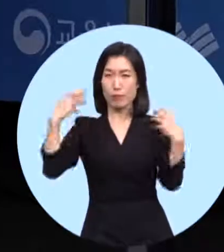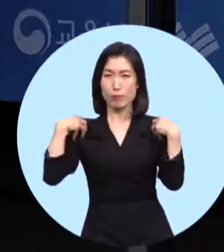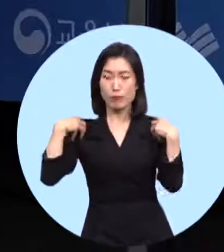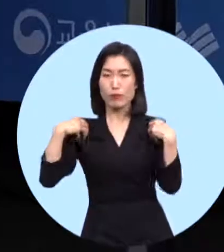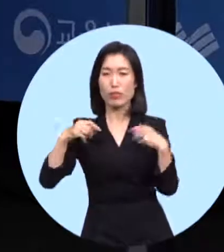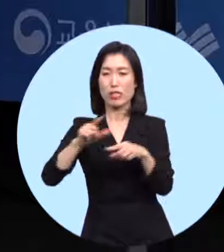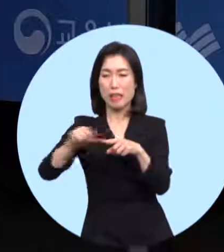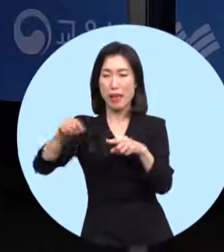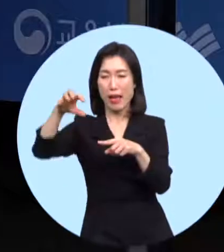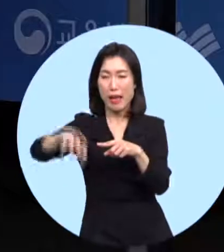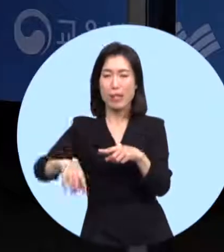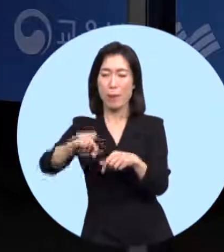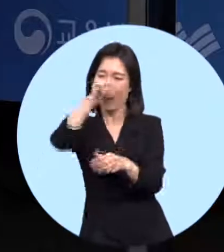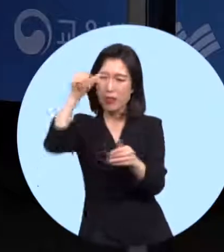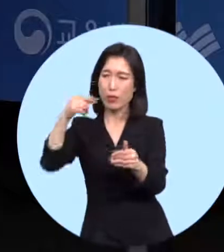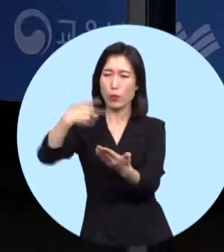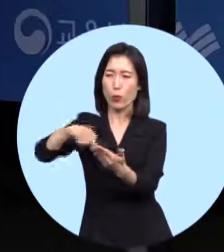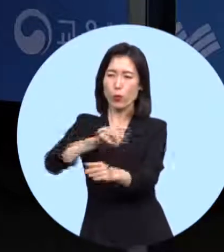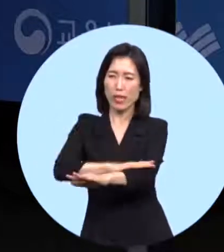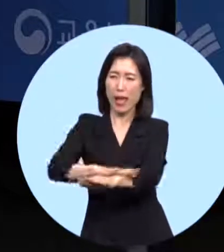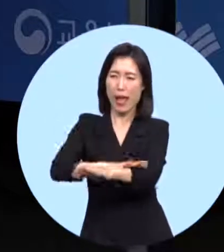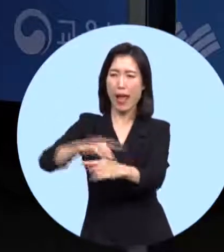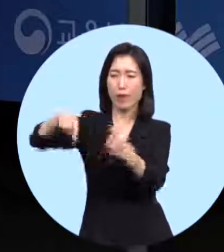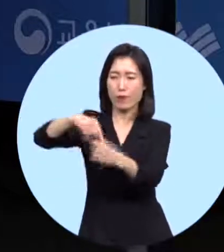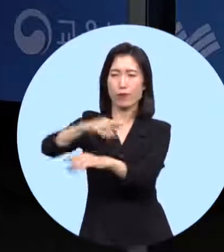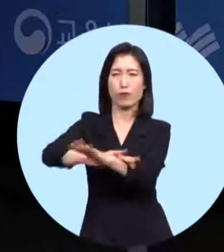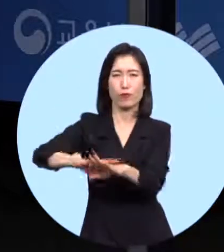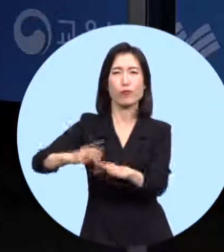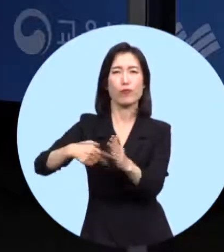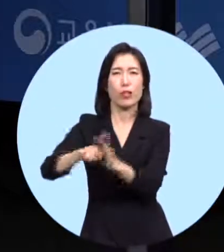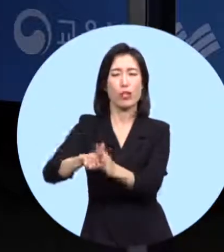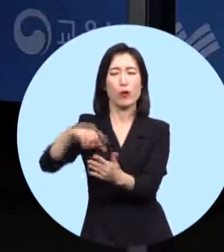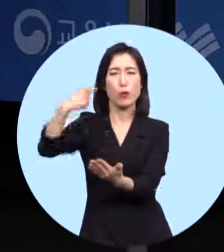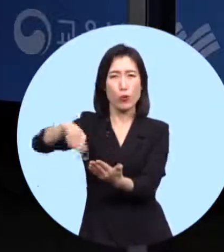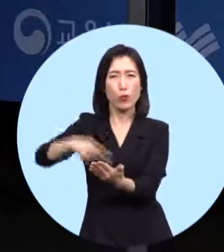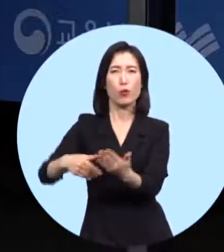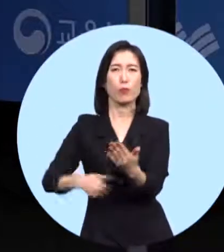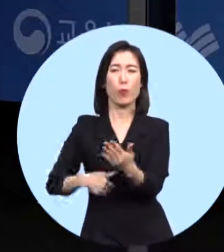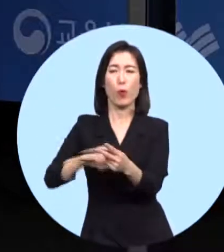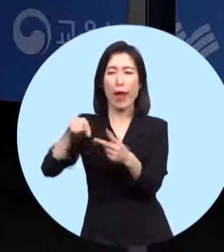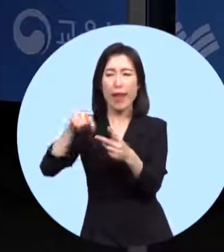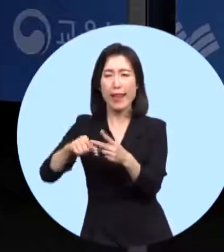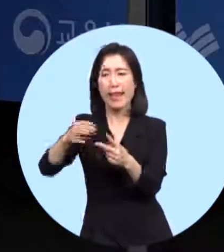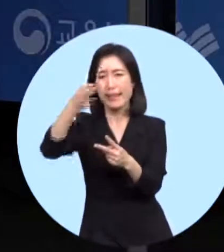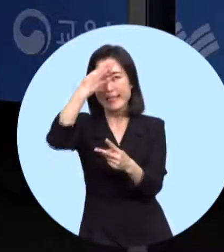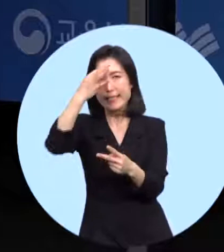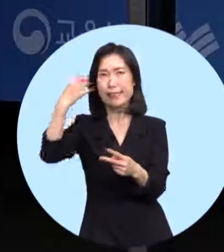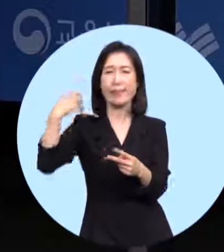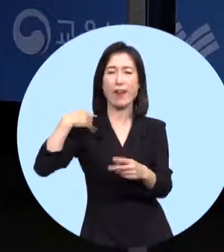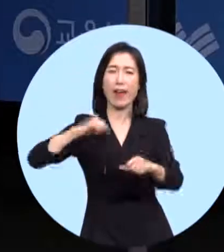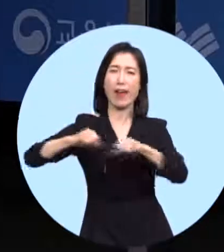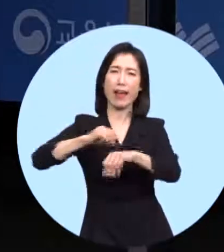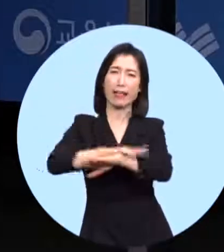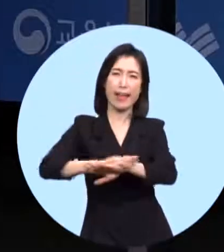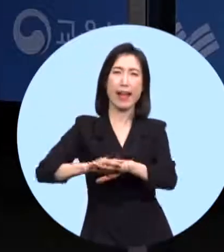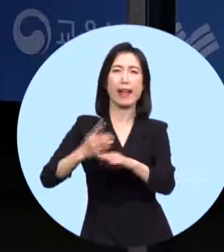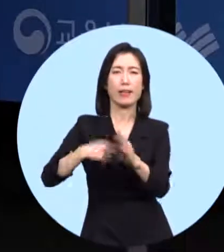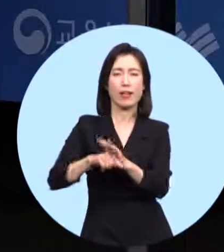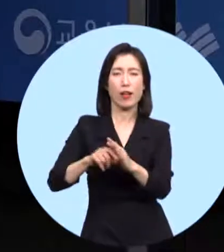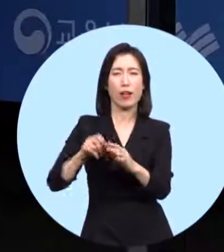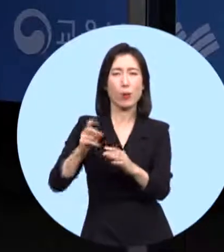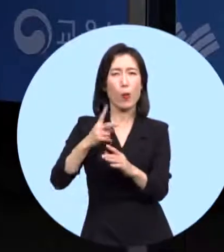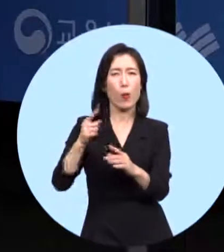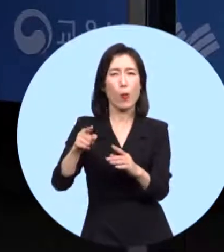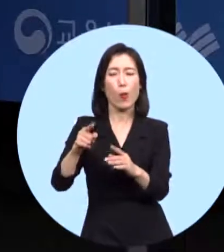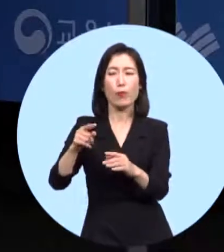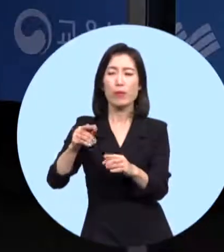지방자치단체들이 평생교육을 할 수 있도록 해야 하고 또 그 안에서 교육적인 역할들이 그 기능들을 하고 있는 다양한